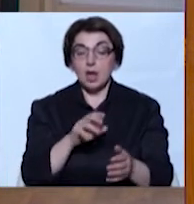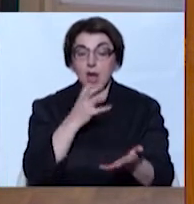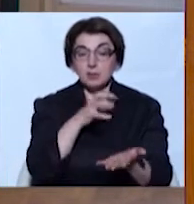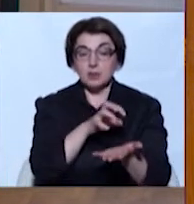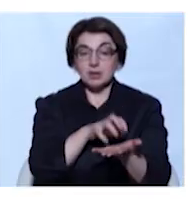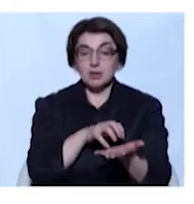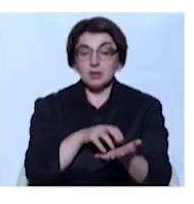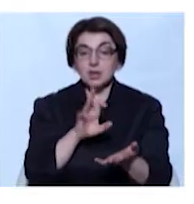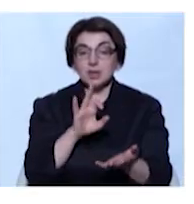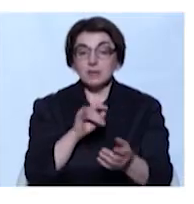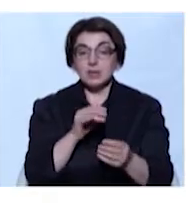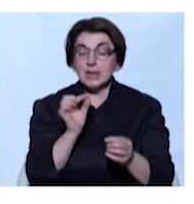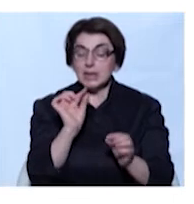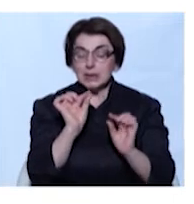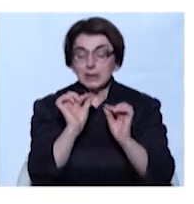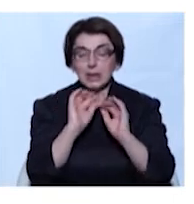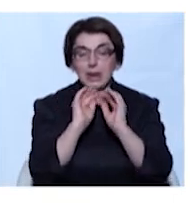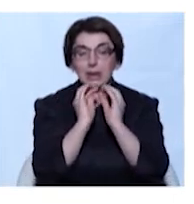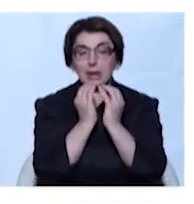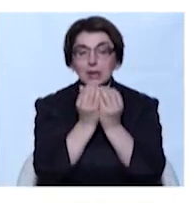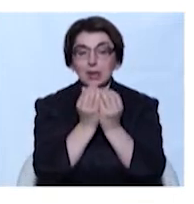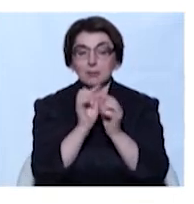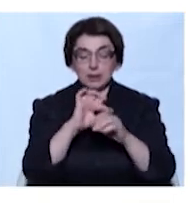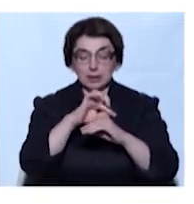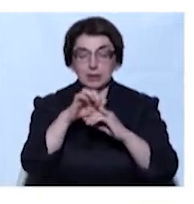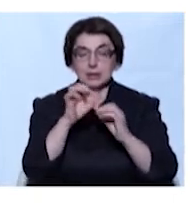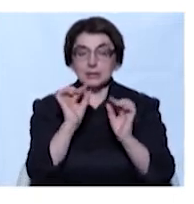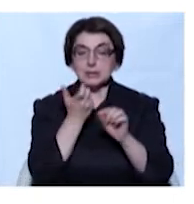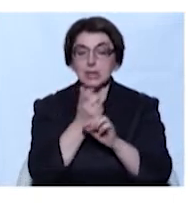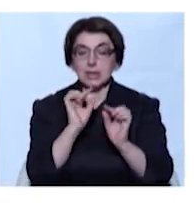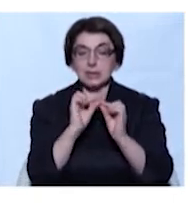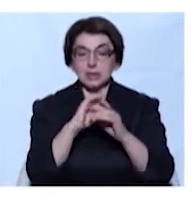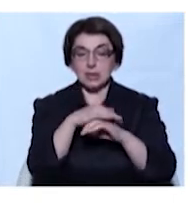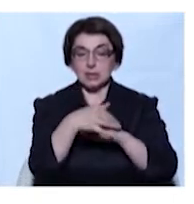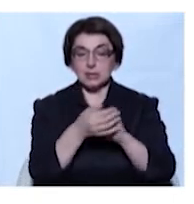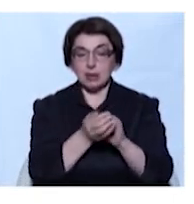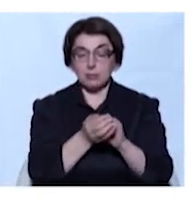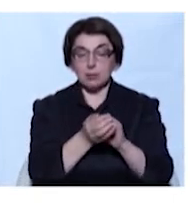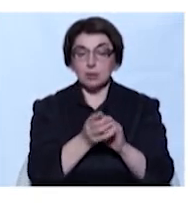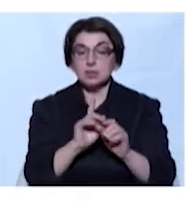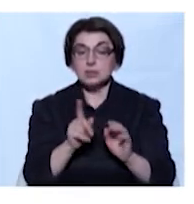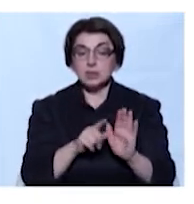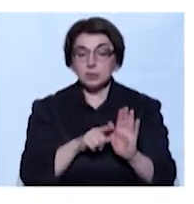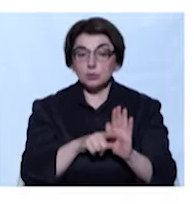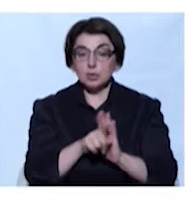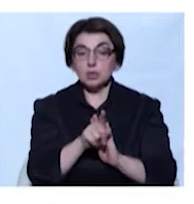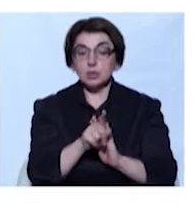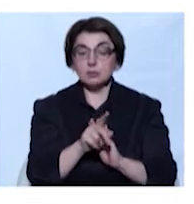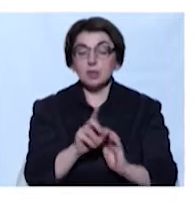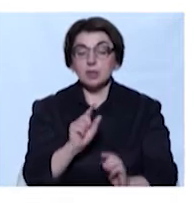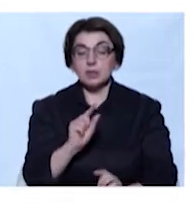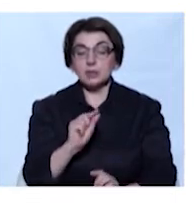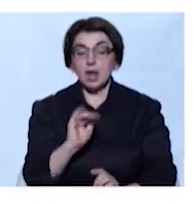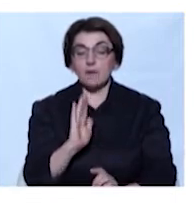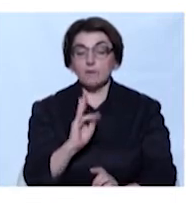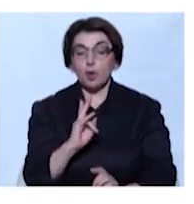ეს არის მნიშვნელოვანი, თხელი აპკი აქვს გადაკრული, ანუ თხელი აპკით არის ქვირითი დაფარული, საიდანაც უკვე თავკომბალა